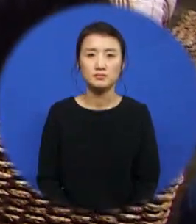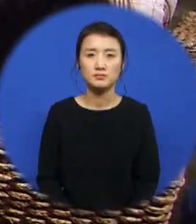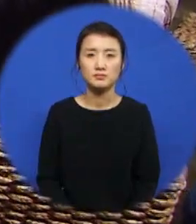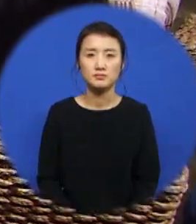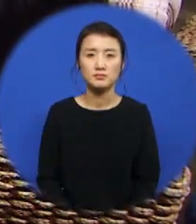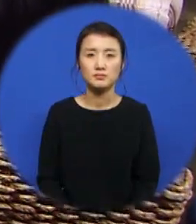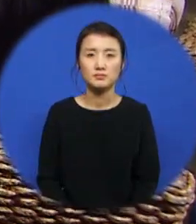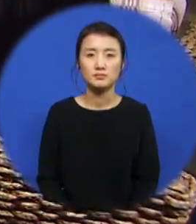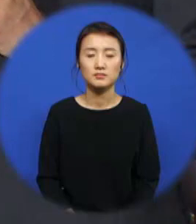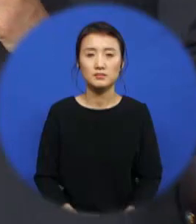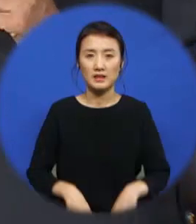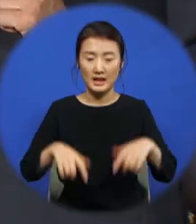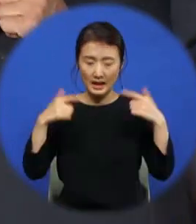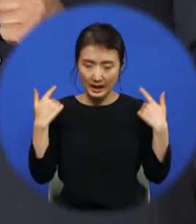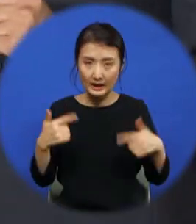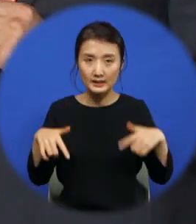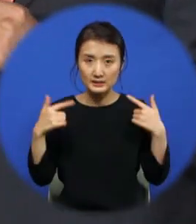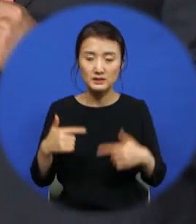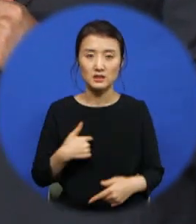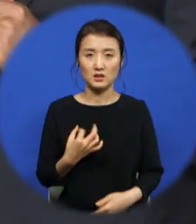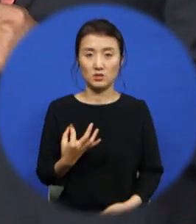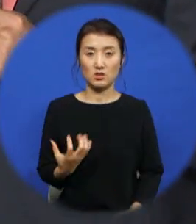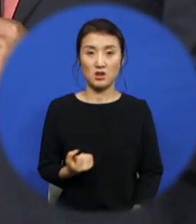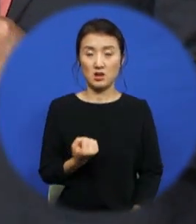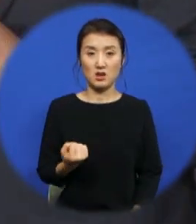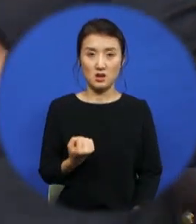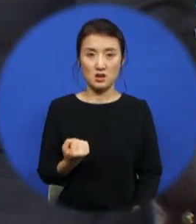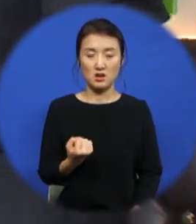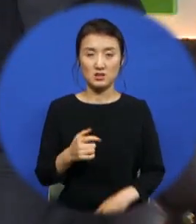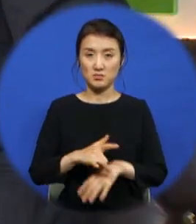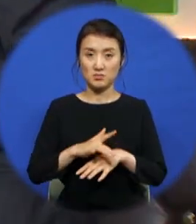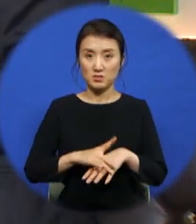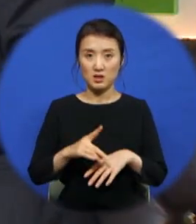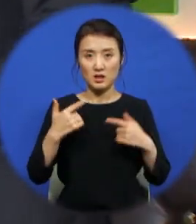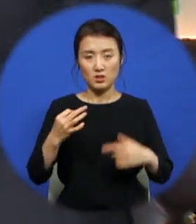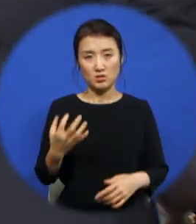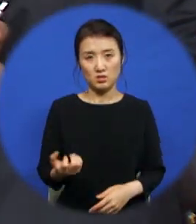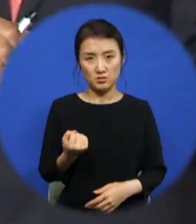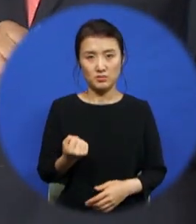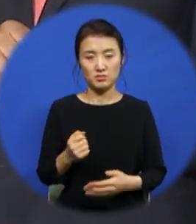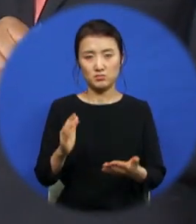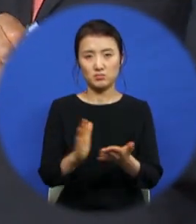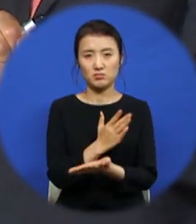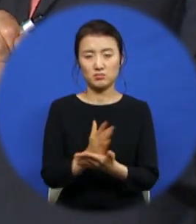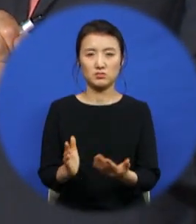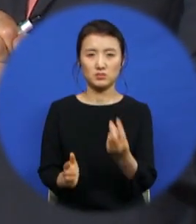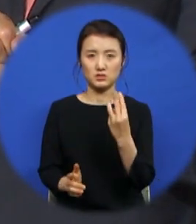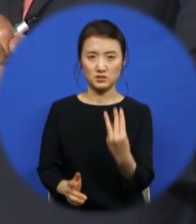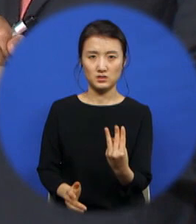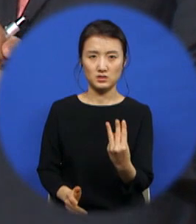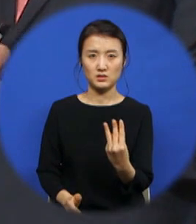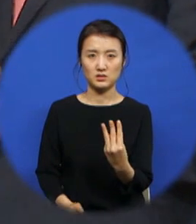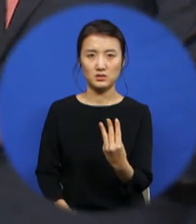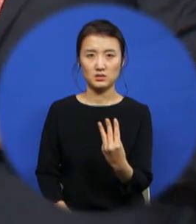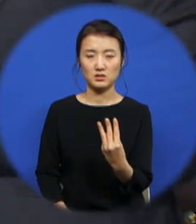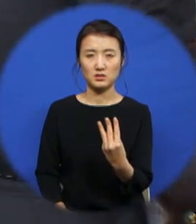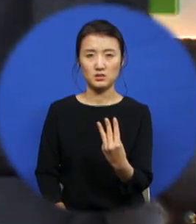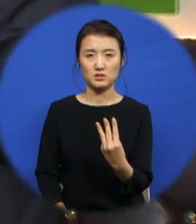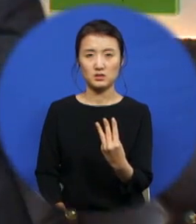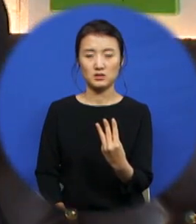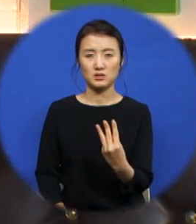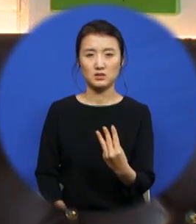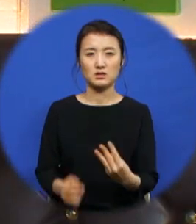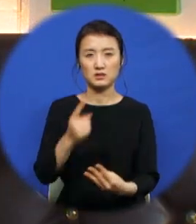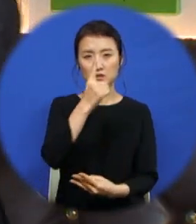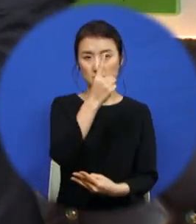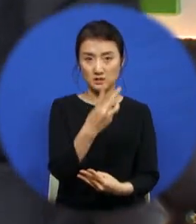항상 자기가 돈을 갖고 있으며 는 예 셋으로 나누어서 가느냐 라 3분의 1은